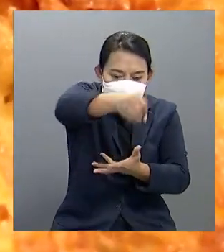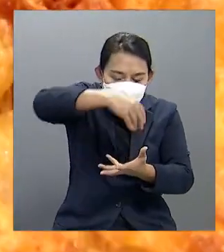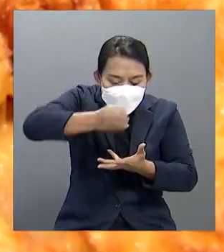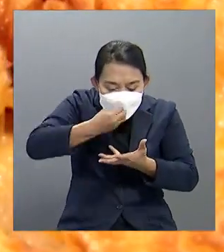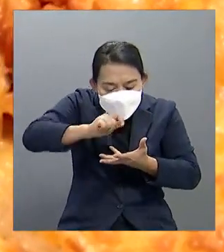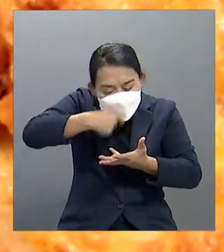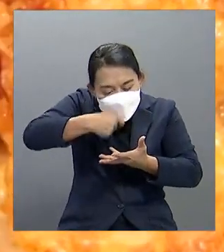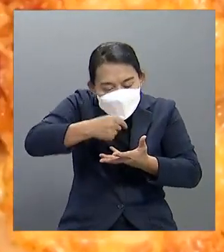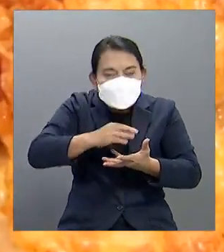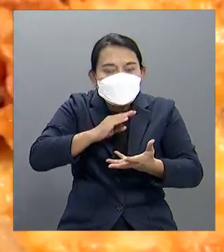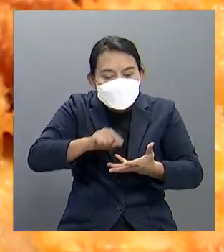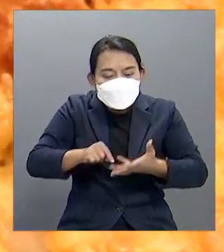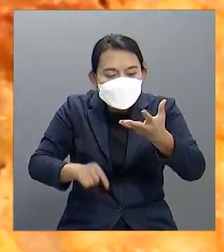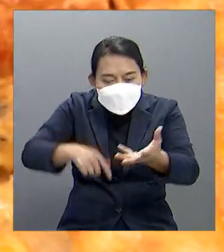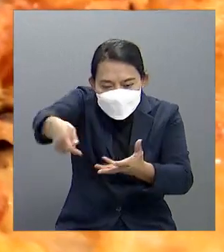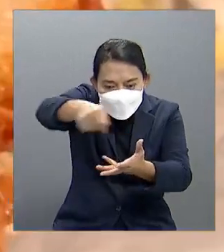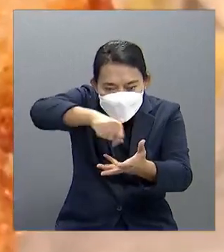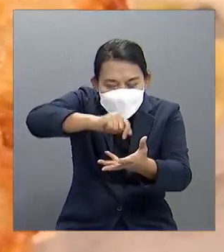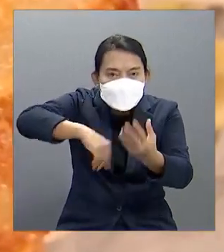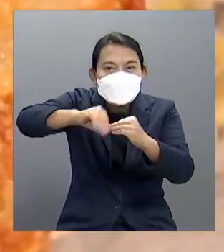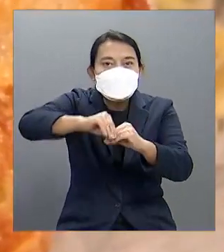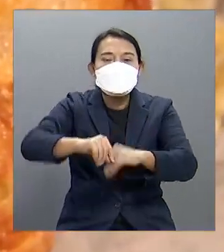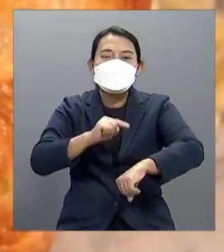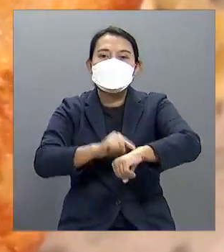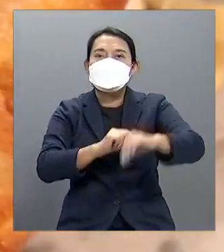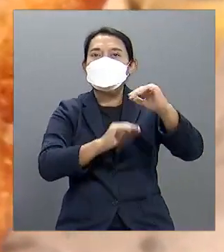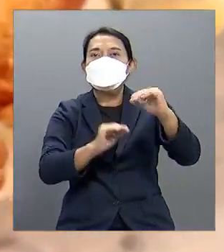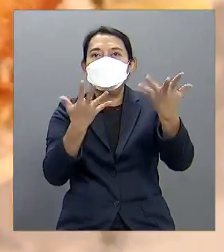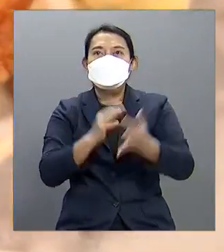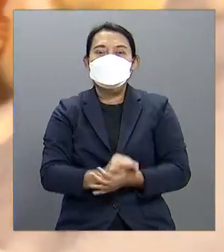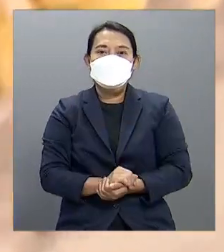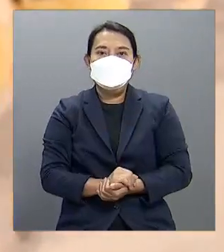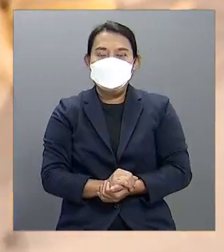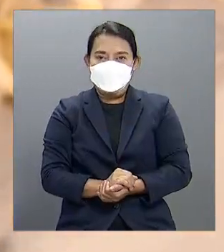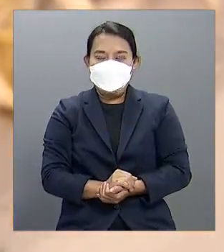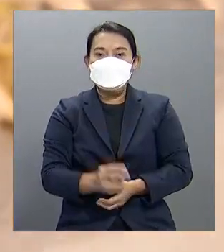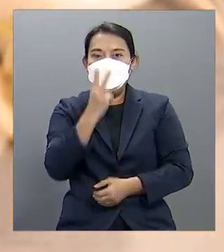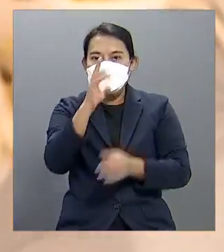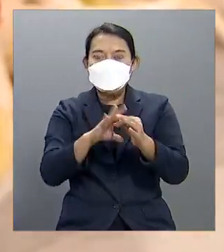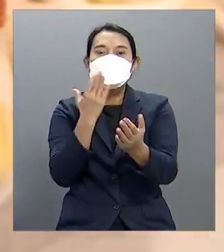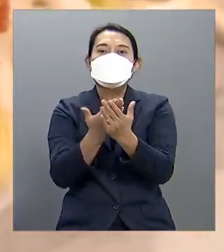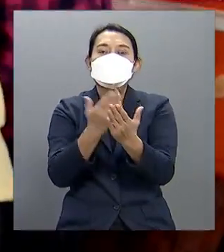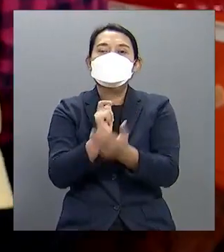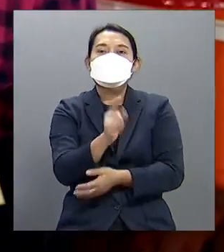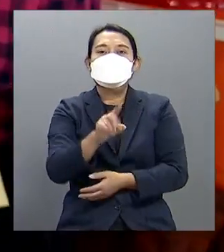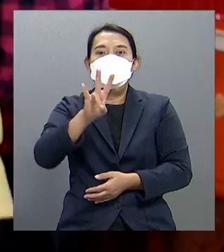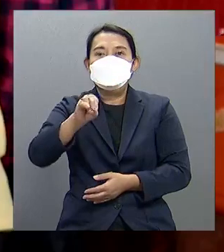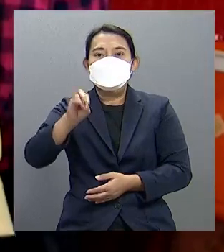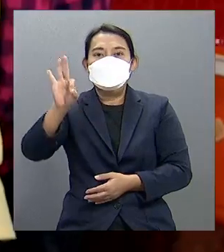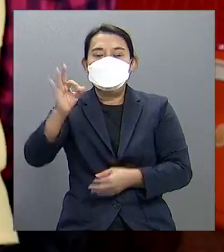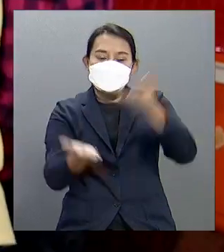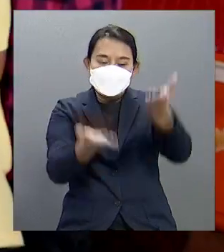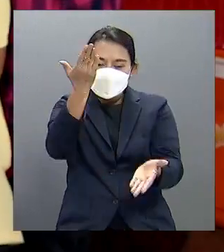ได้มีจำกัดระยะเวลาด้วยนะเนี่ย ดูสิดูจากรูปนี่สิ ดูจากข้อมูลแล้วไม่มีมีแต่ราคา79 ดูดิดูมีหมึกมีอะไรด้วยนะ มีหอยมีหมึก